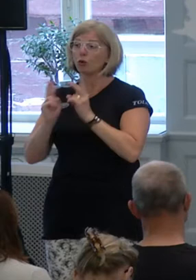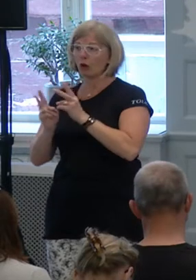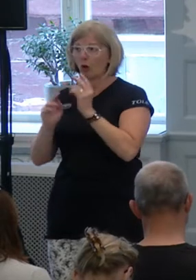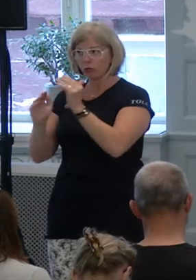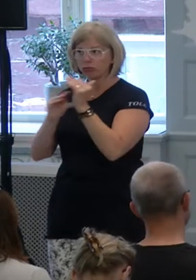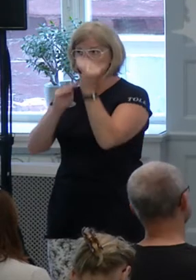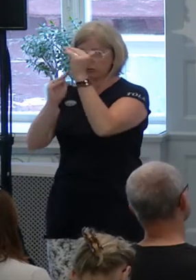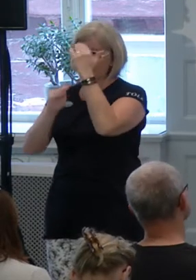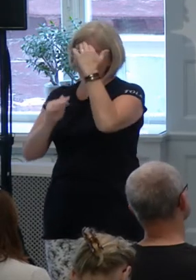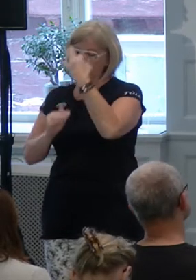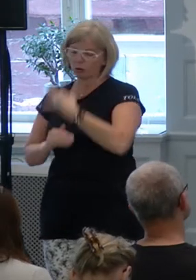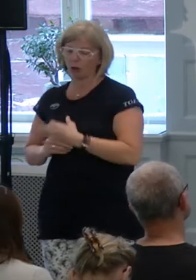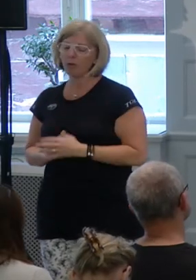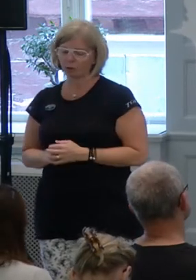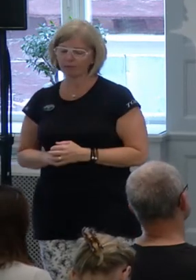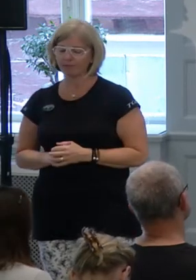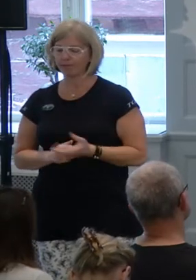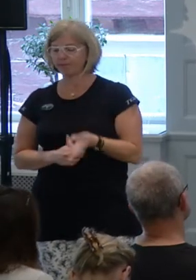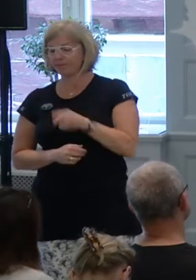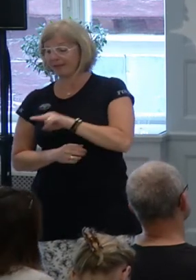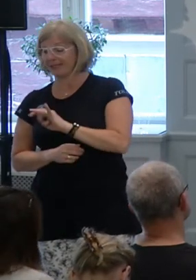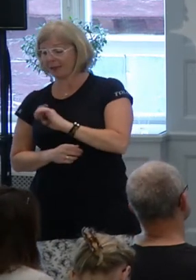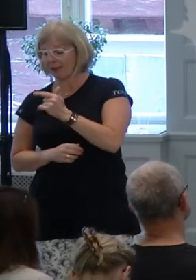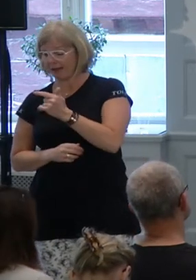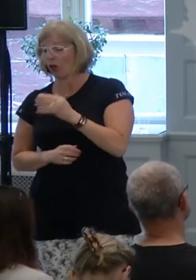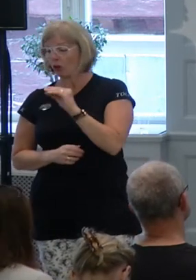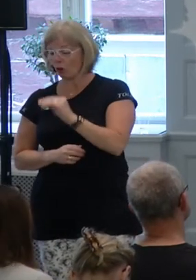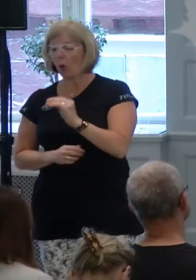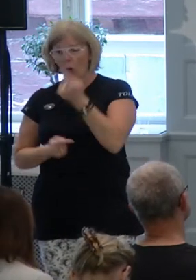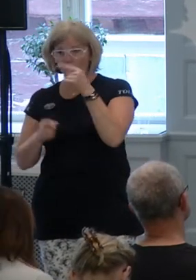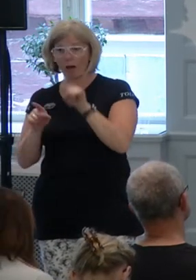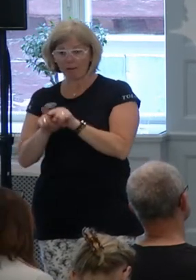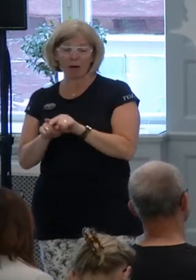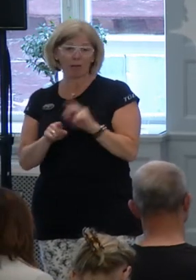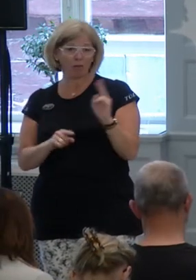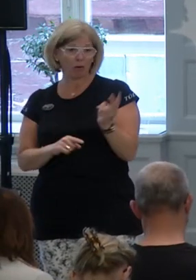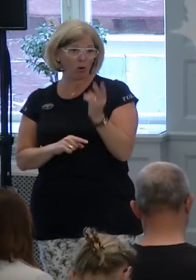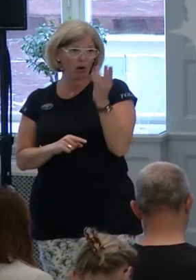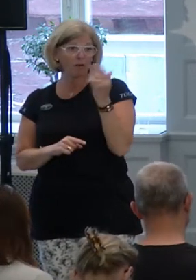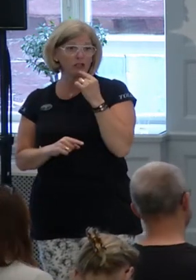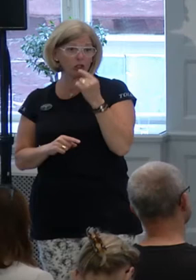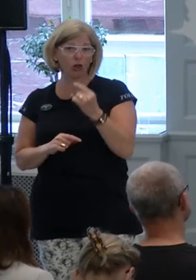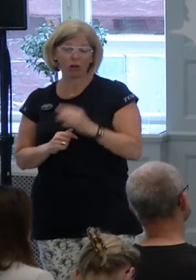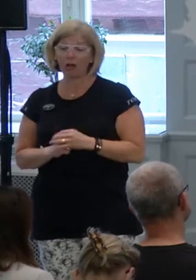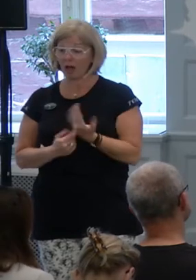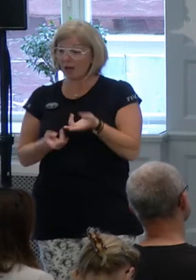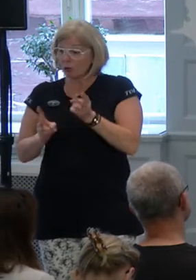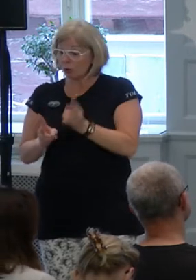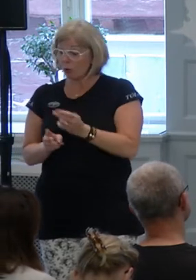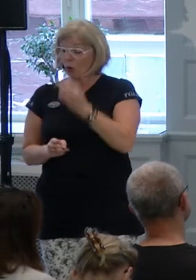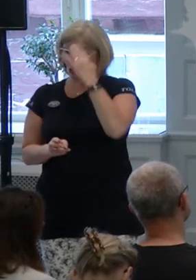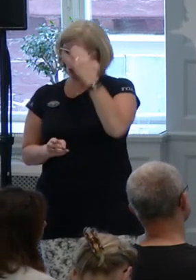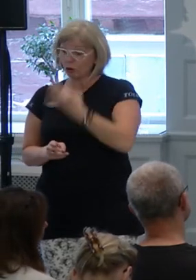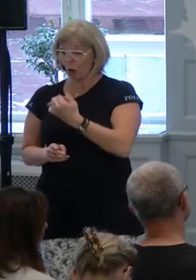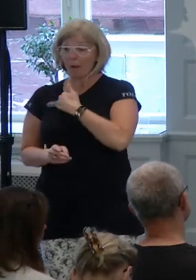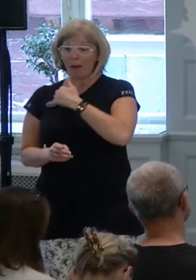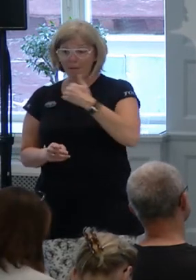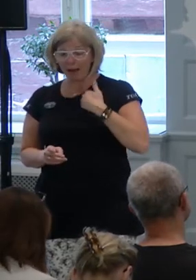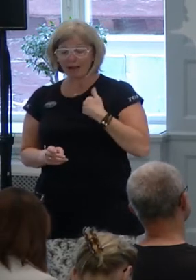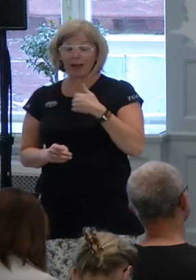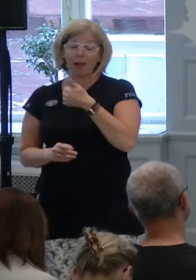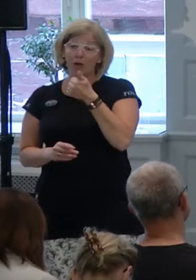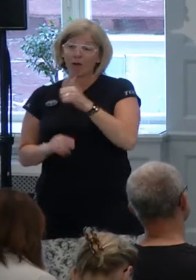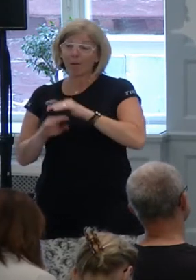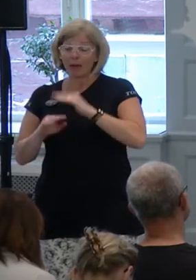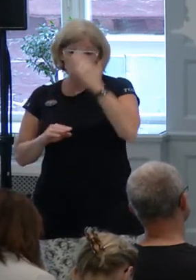ha. Ja, alltså det jag håller med om båda, alltså det är ju, så är det ju. För kunskap är makt och vi behöver ha mer kunskap på